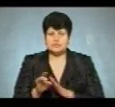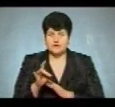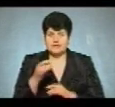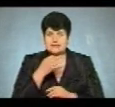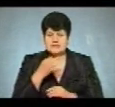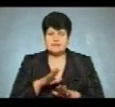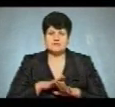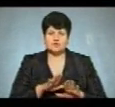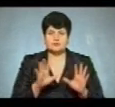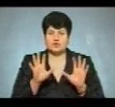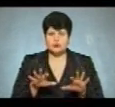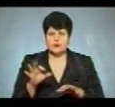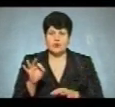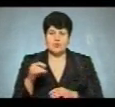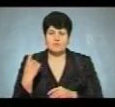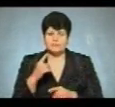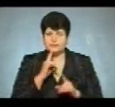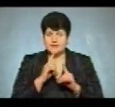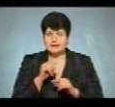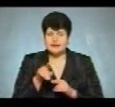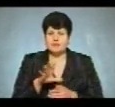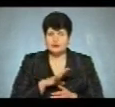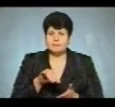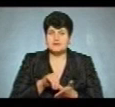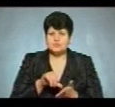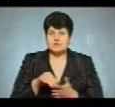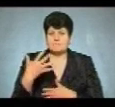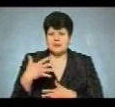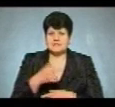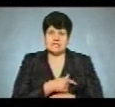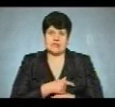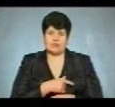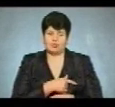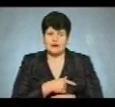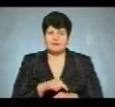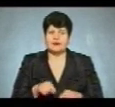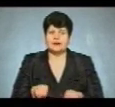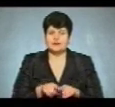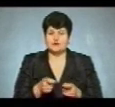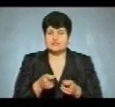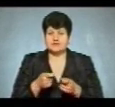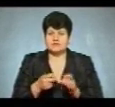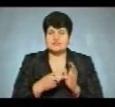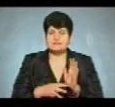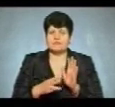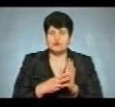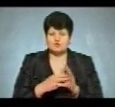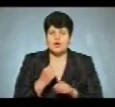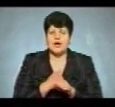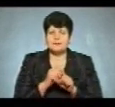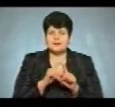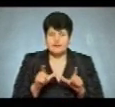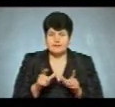голови Тернопільської облради Любомир Крупа, на ній були присутні 50 депутатів, а також завідувачка 78-ї аптеки,